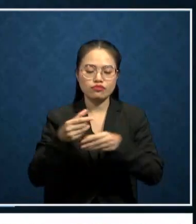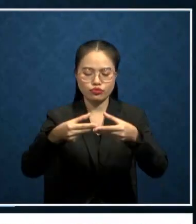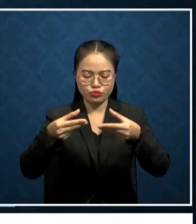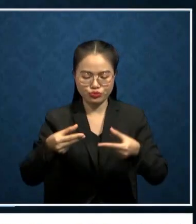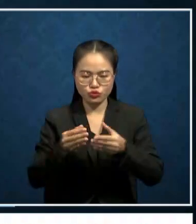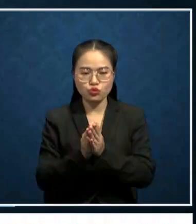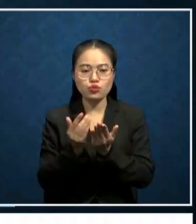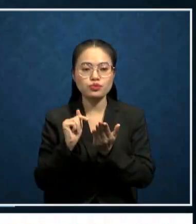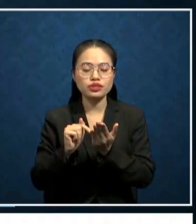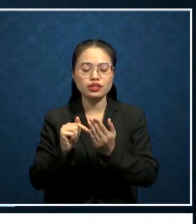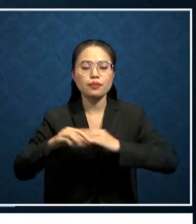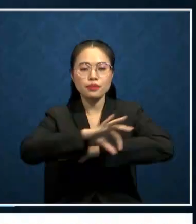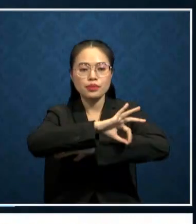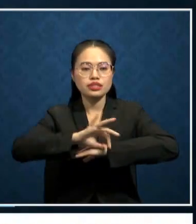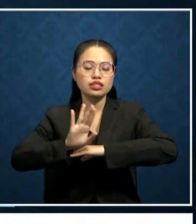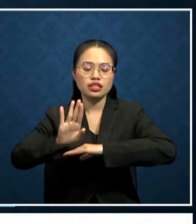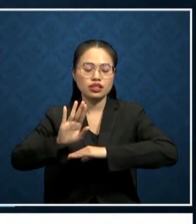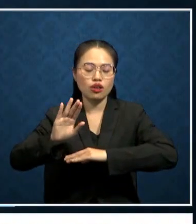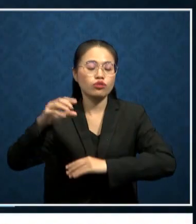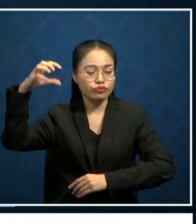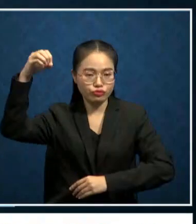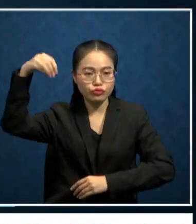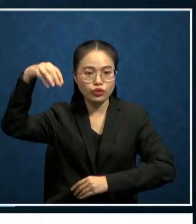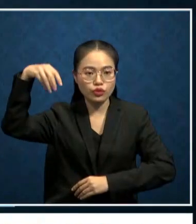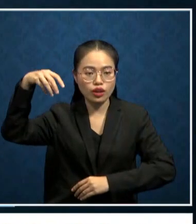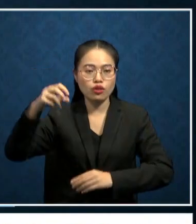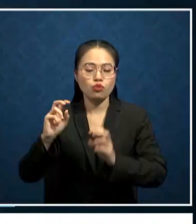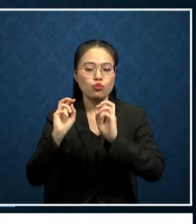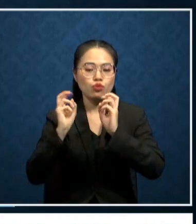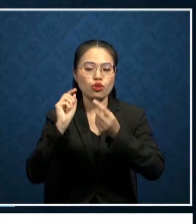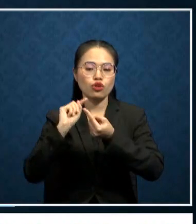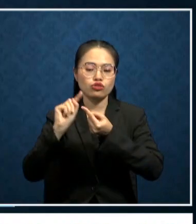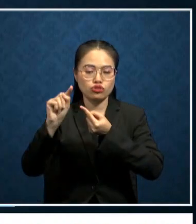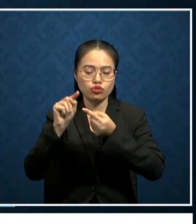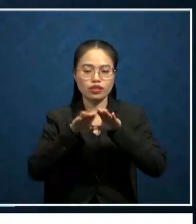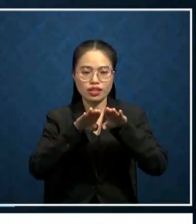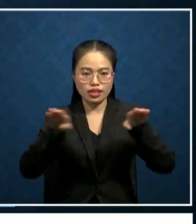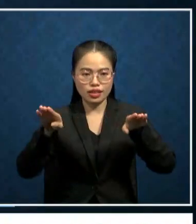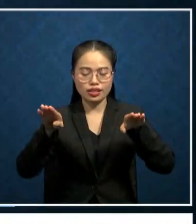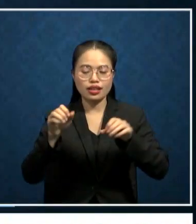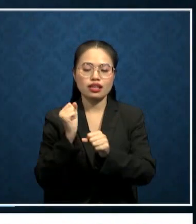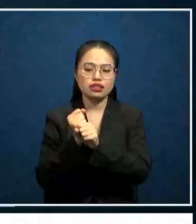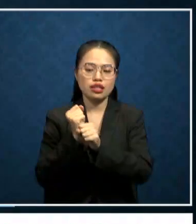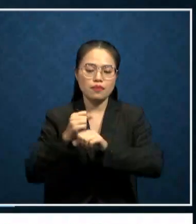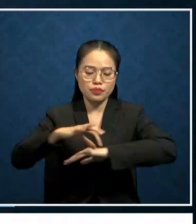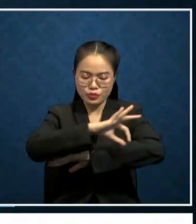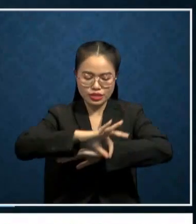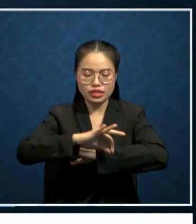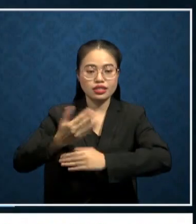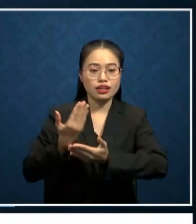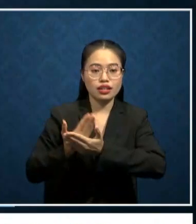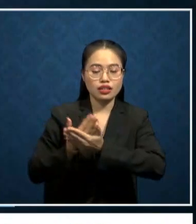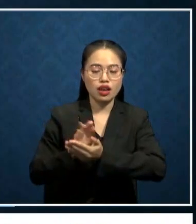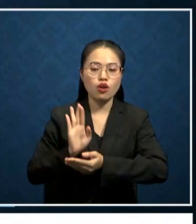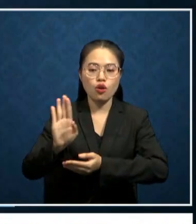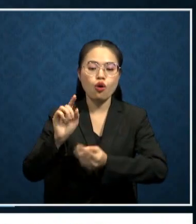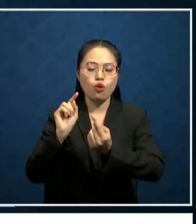เงินสำหรับกจการไฟฟ้าตามประกาศของกกพเรื่องหลักเกณฑ์แลวิธีการเงื่อนไขการจัดทำรายงานการบัญชีการเงินสำหรับผู้รับ